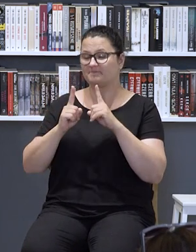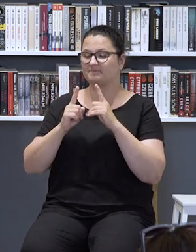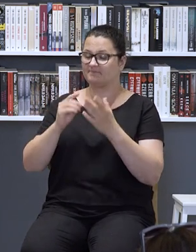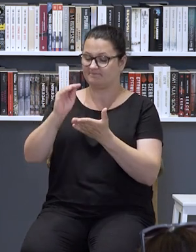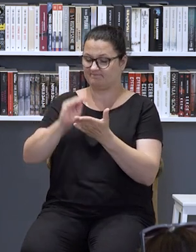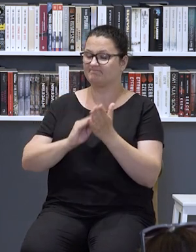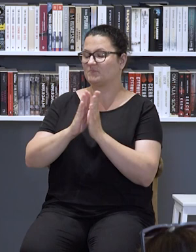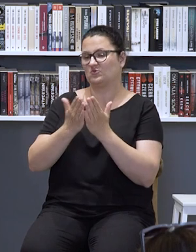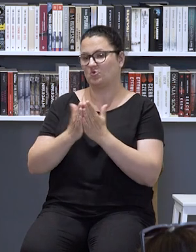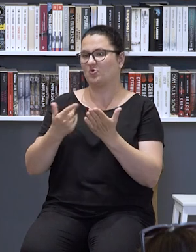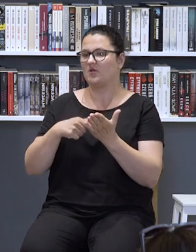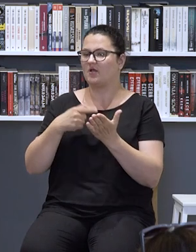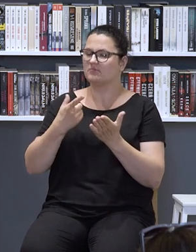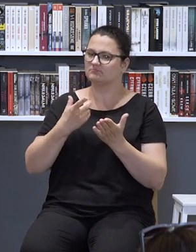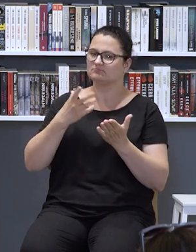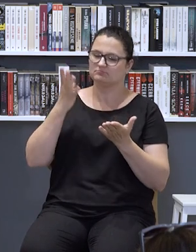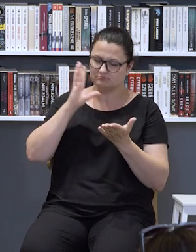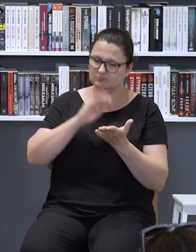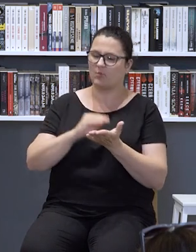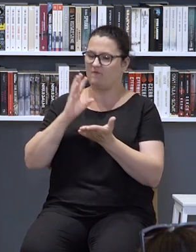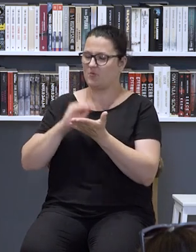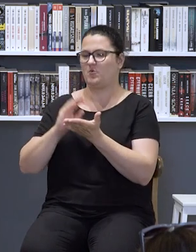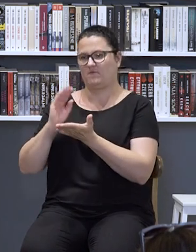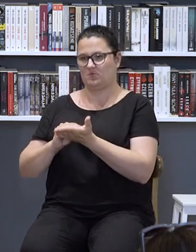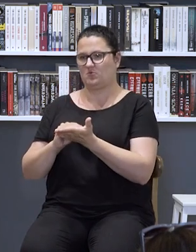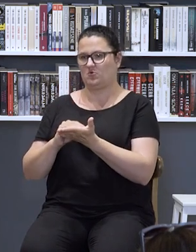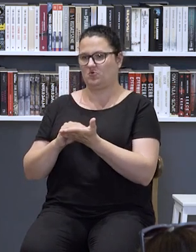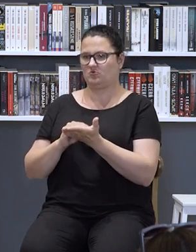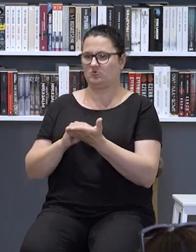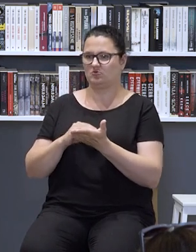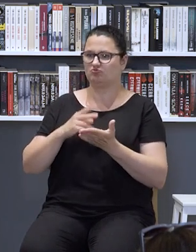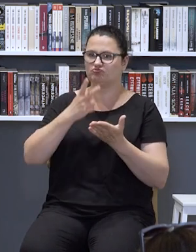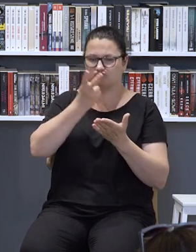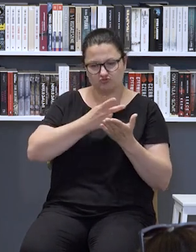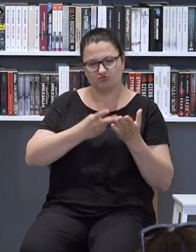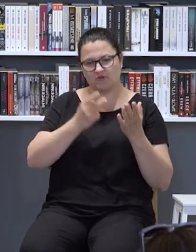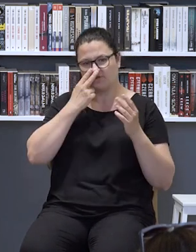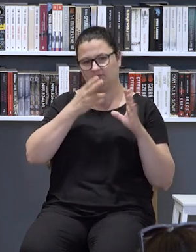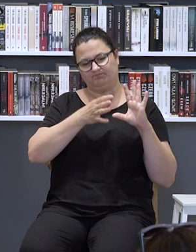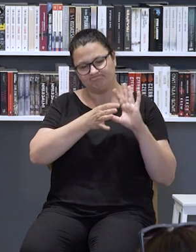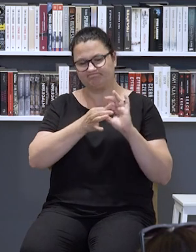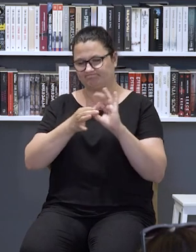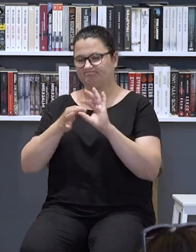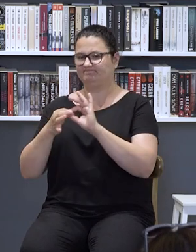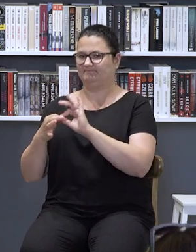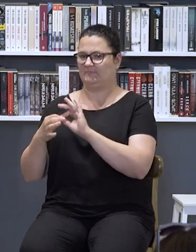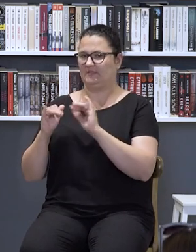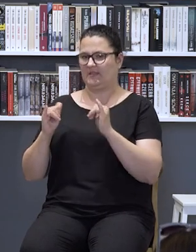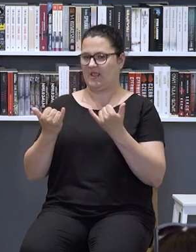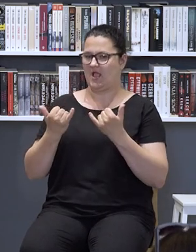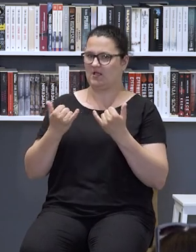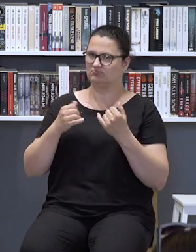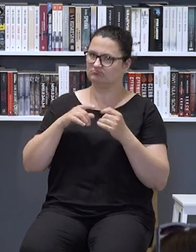otwiera w lekturze wielokrotnej. Wtedy widzimy, jak te wątki jakby przeskakują, jak one się w ogóle